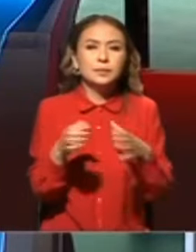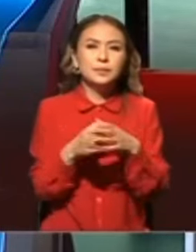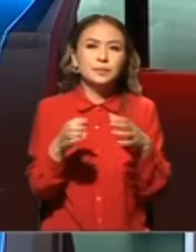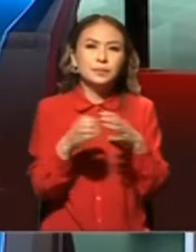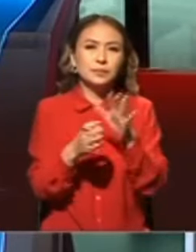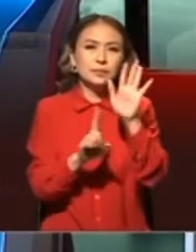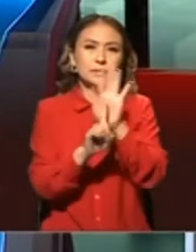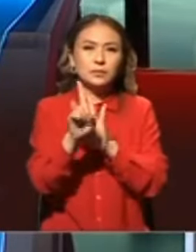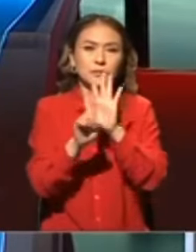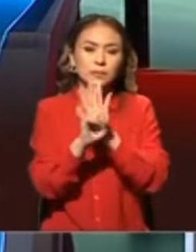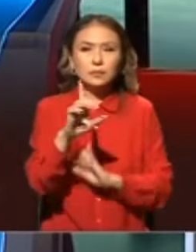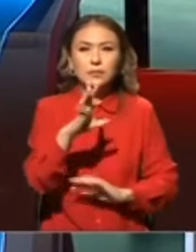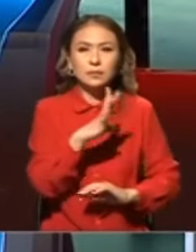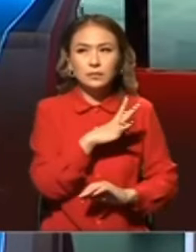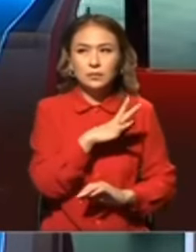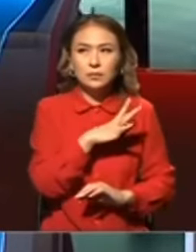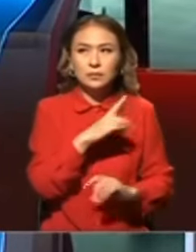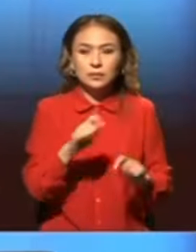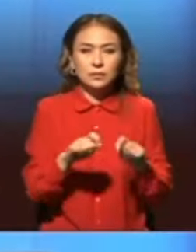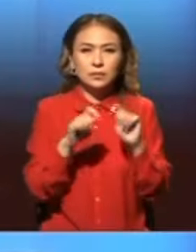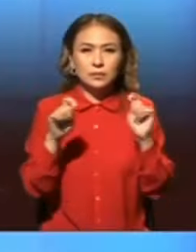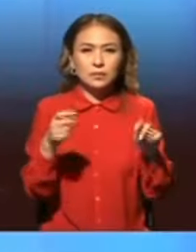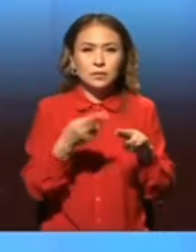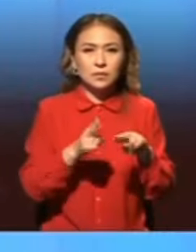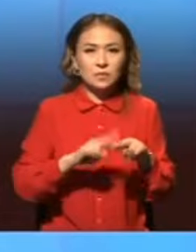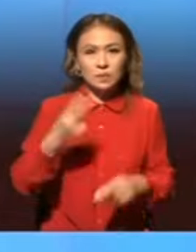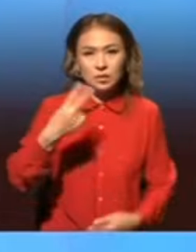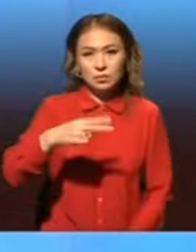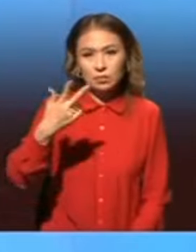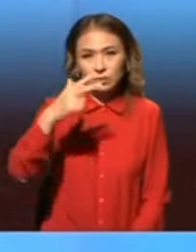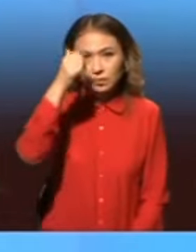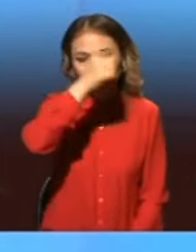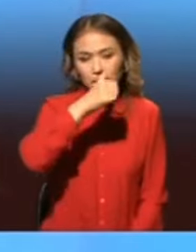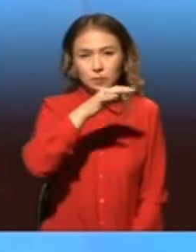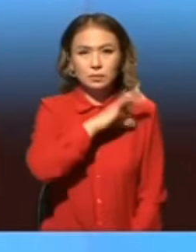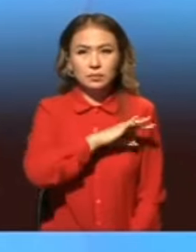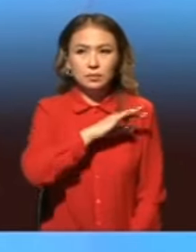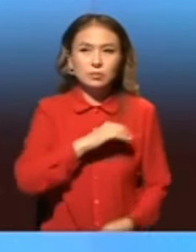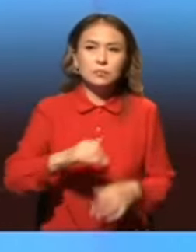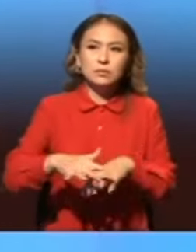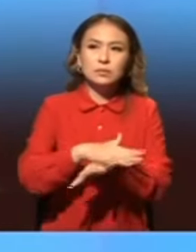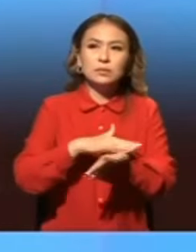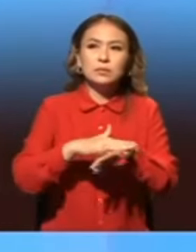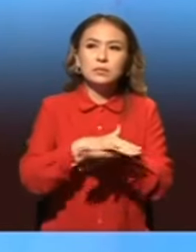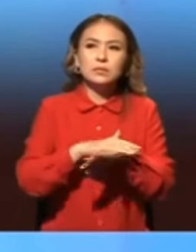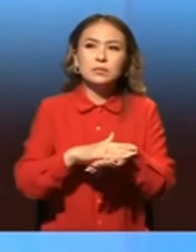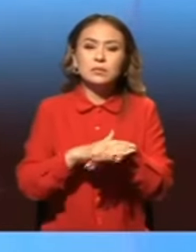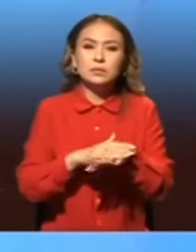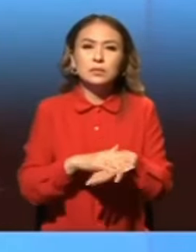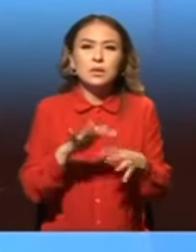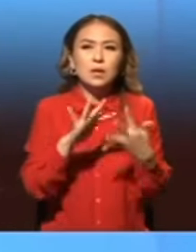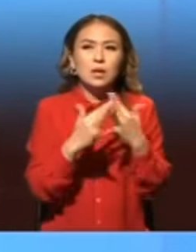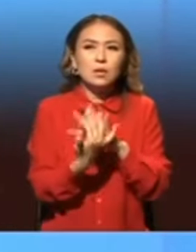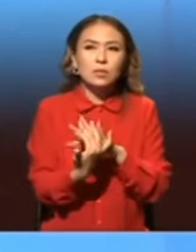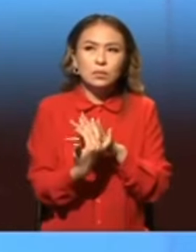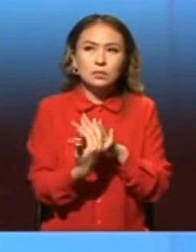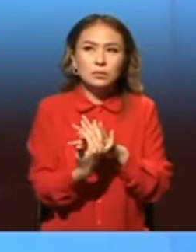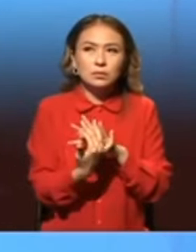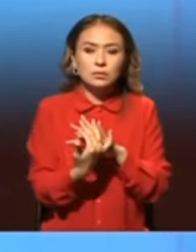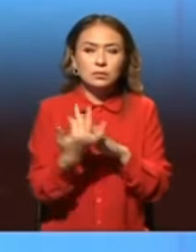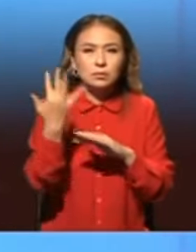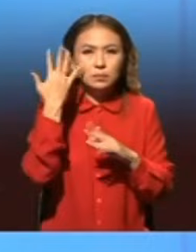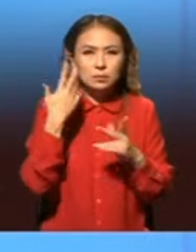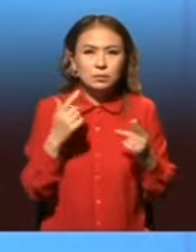жаңағы бастамасымен енгізілген бағдарлама. Сол 23 жылы халықтың табысын көтеру бағдарламасына осы ауыл аманат жобасы кірген кезде